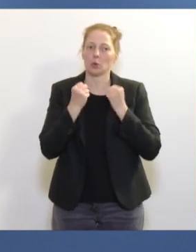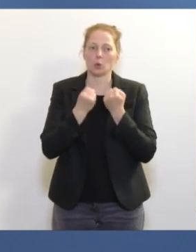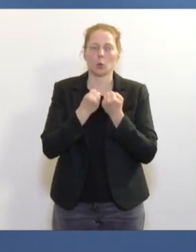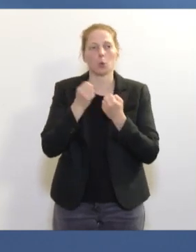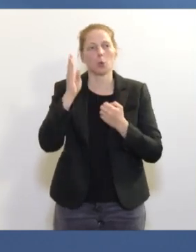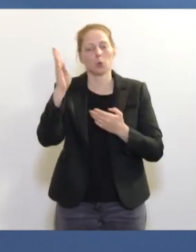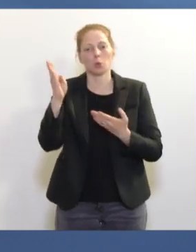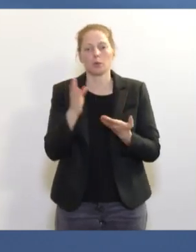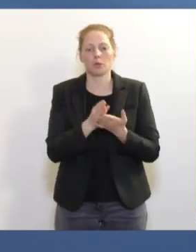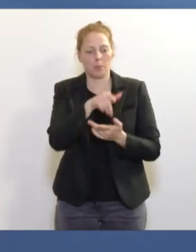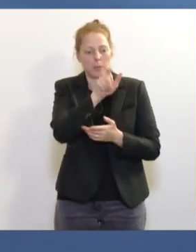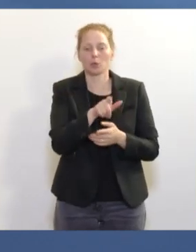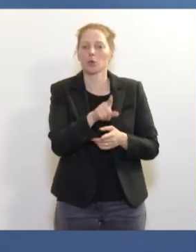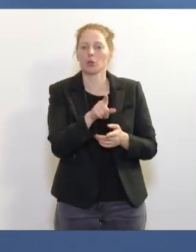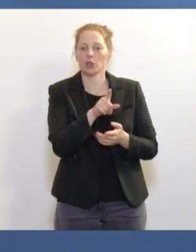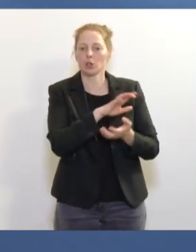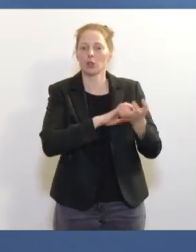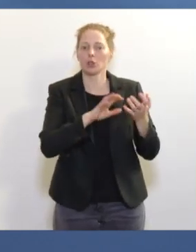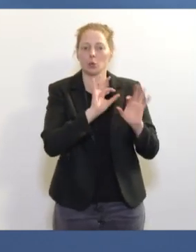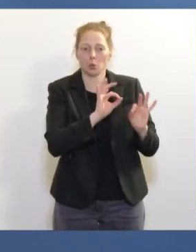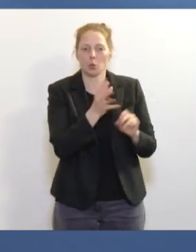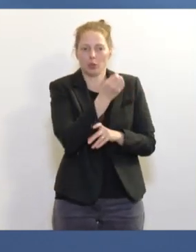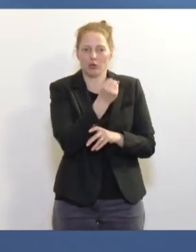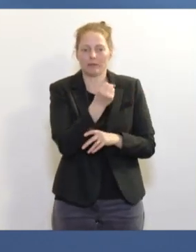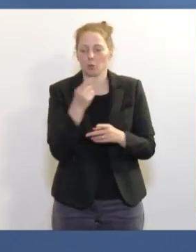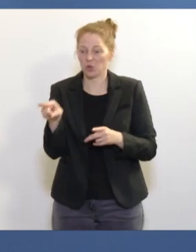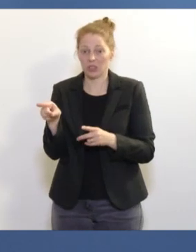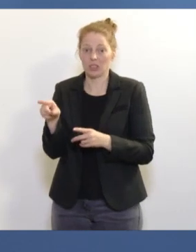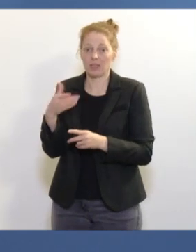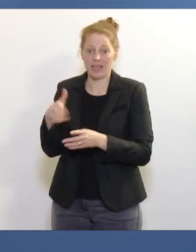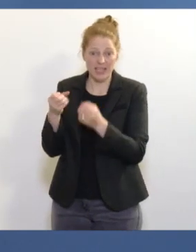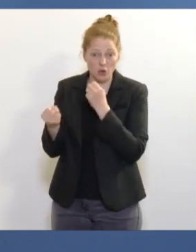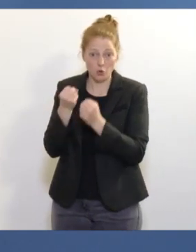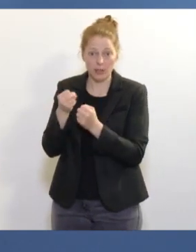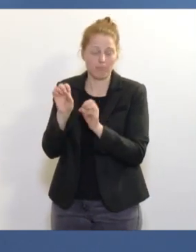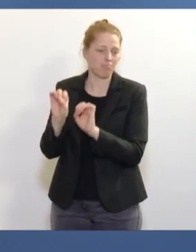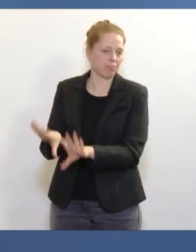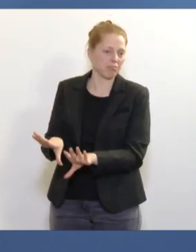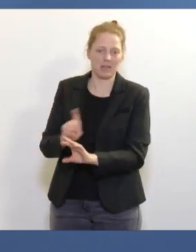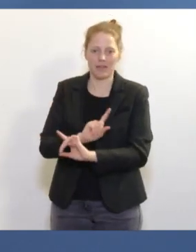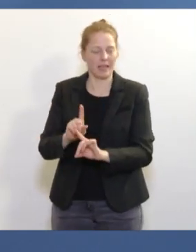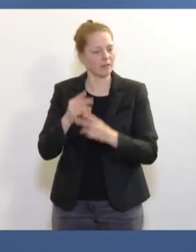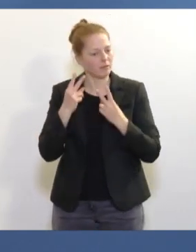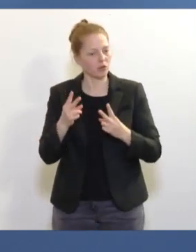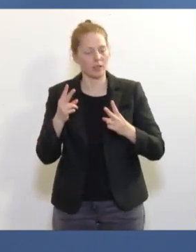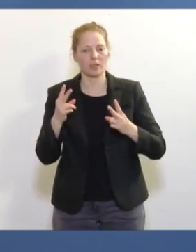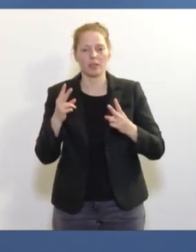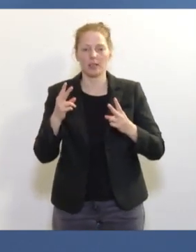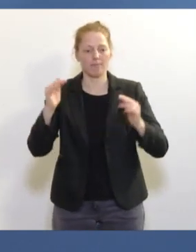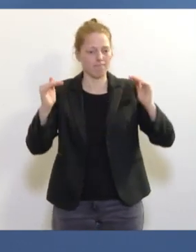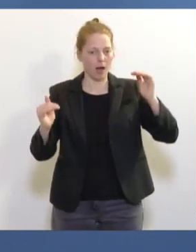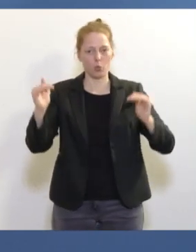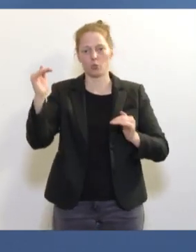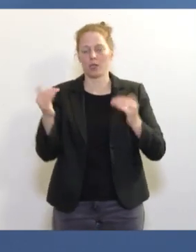wo wir die für die Krise bezahlen lassen, die am meisten dafür können. Am Gegenteil, wir müssen die Lasten gerecht verteilen. Und ich sage, nein,